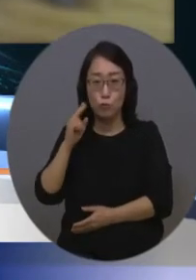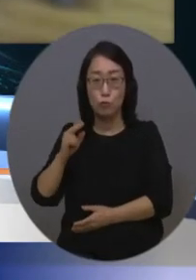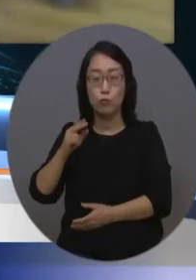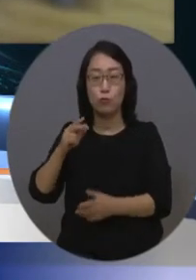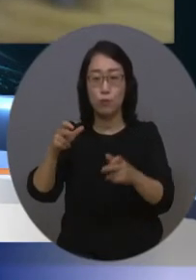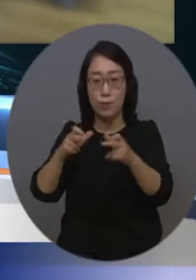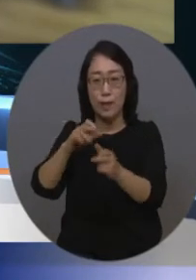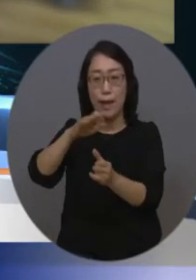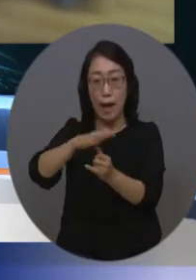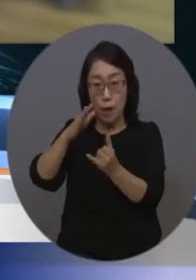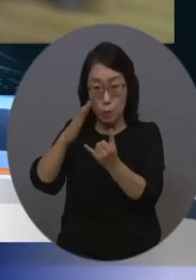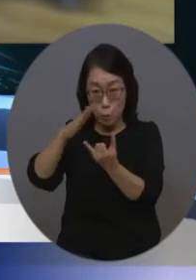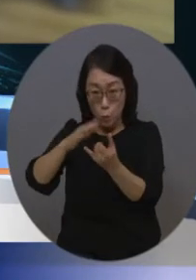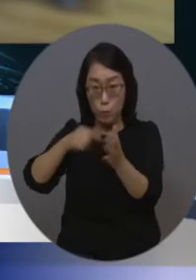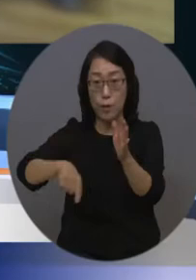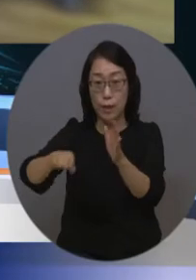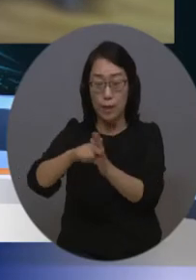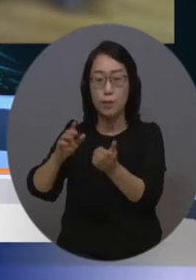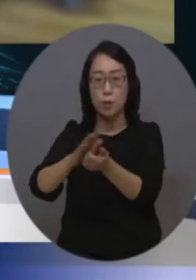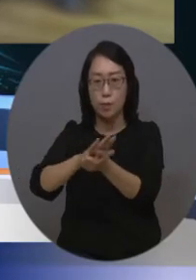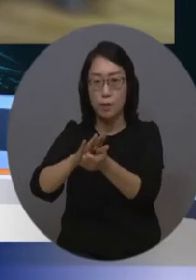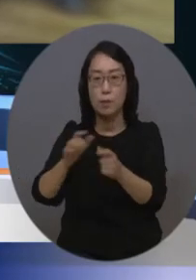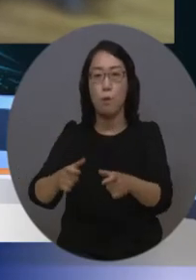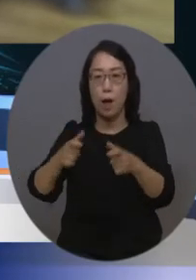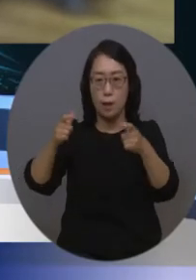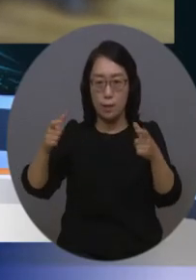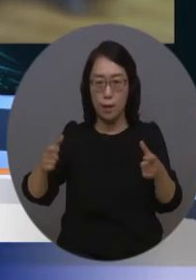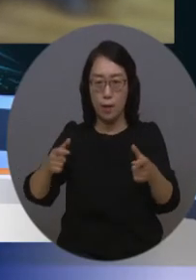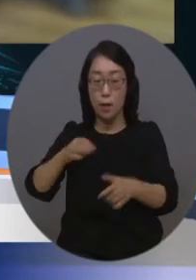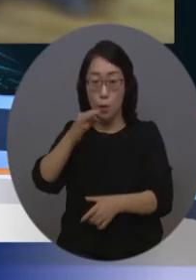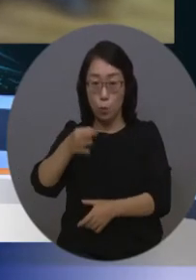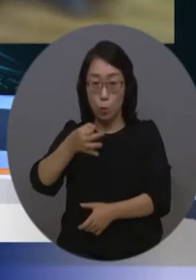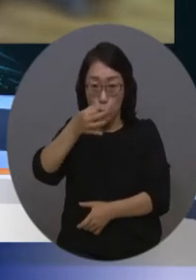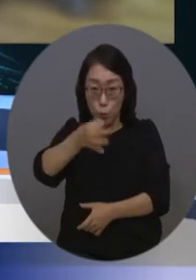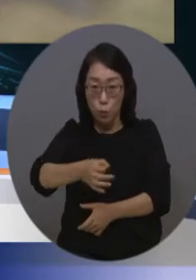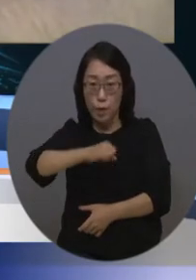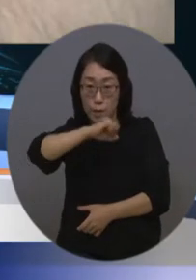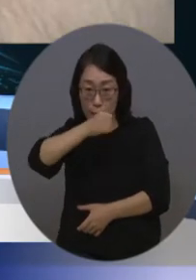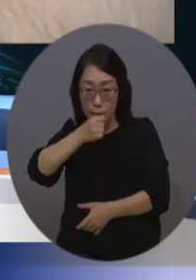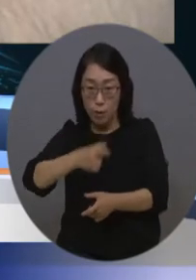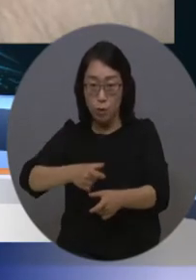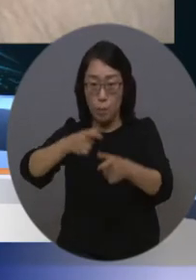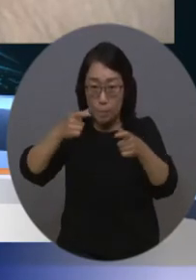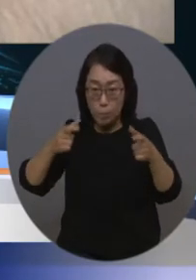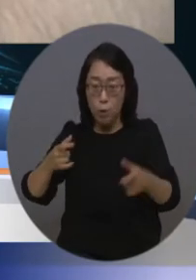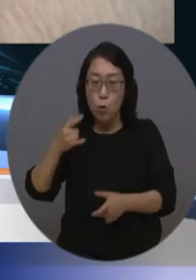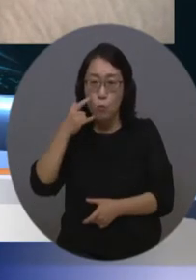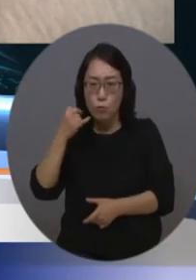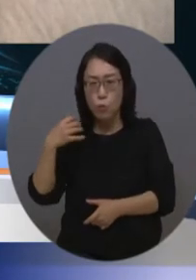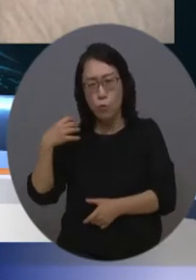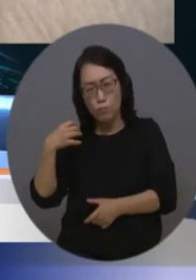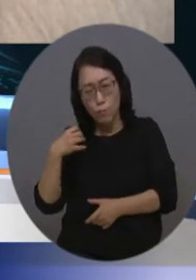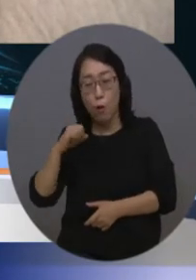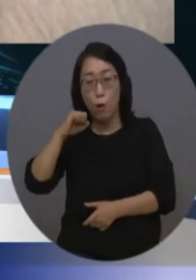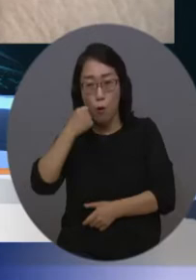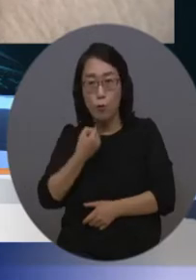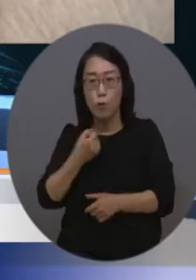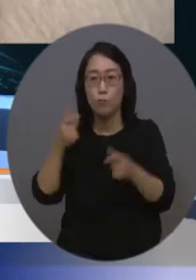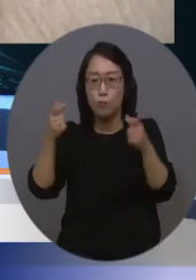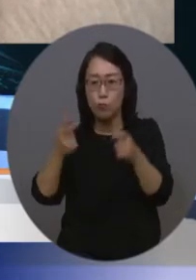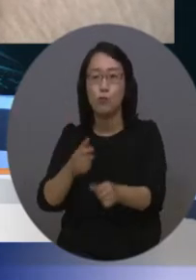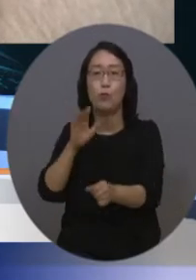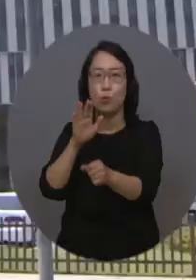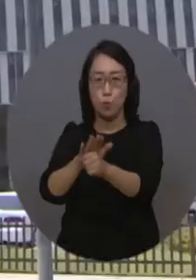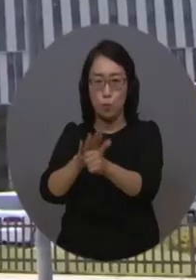위한 서비스가 확대됩니다. 이에 따라 예산과 지원 시간이 늘어나 부모들의 양육 부담에 큰 도움이 될 것으로